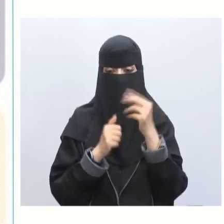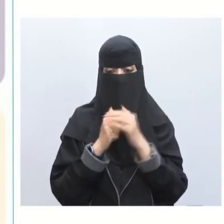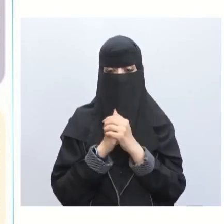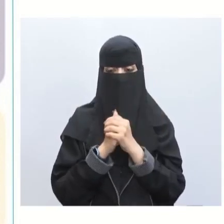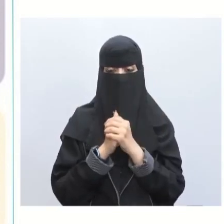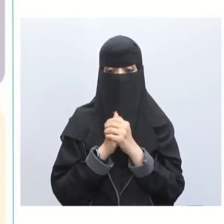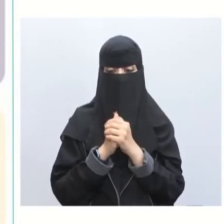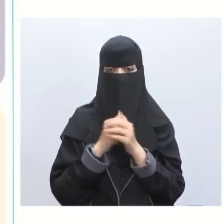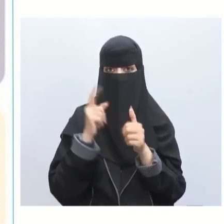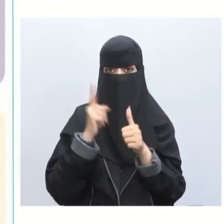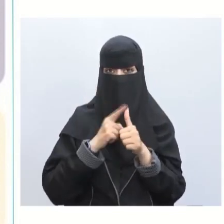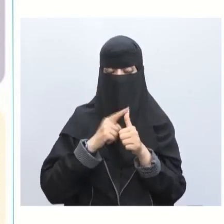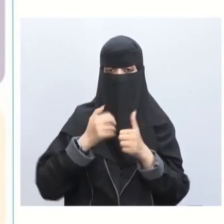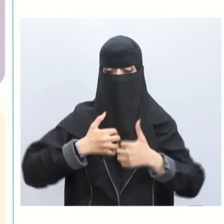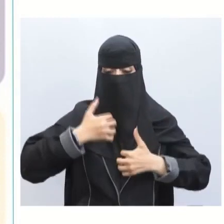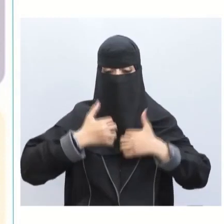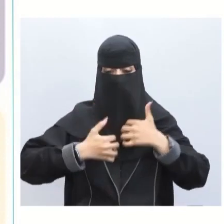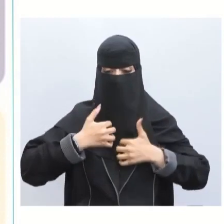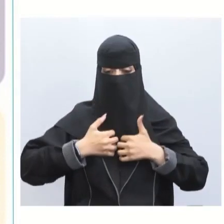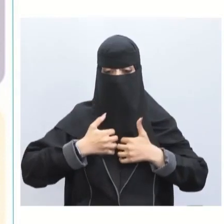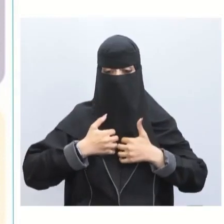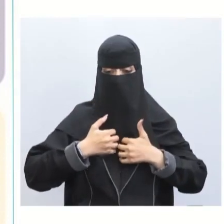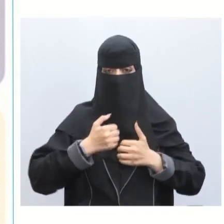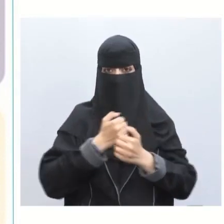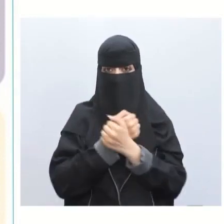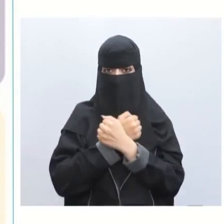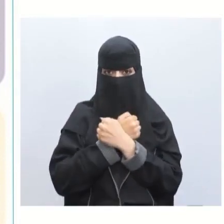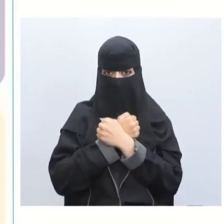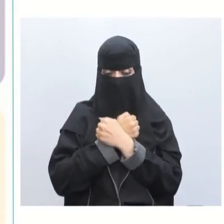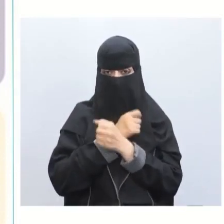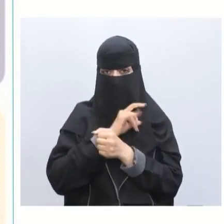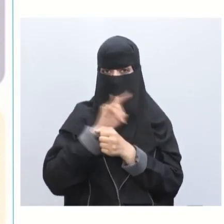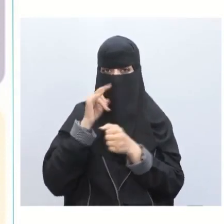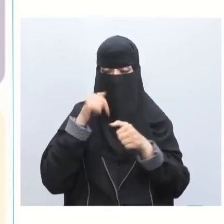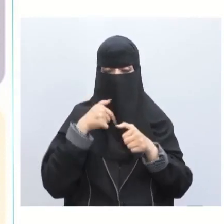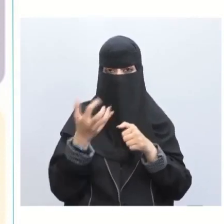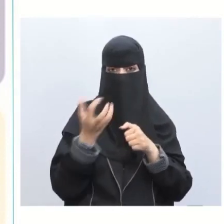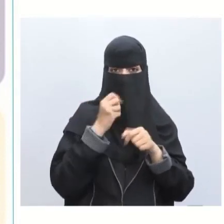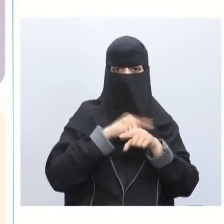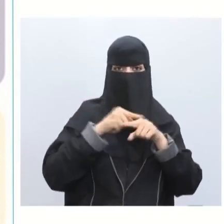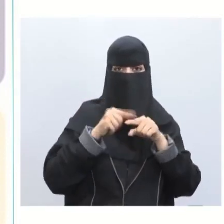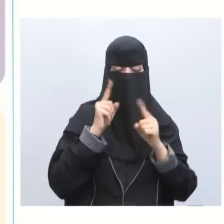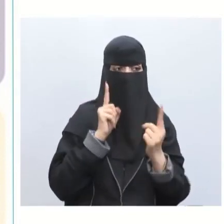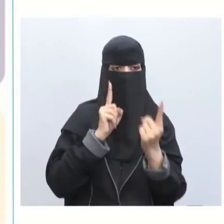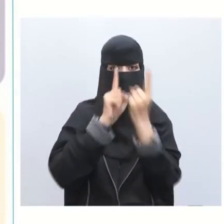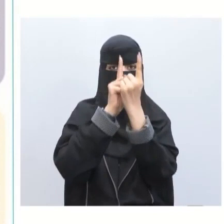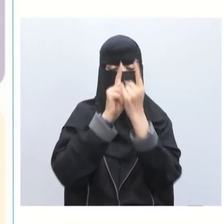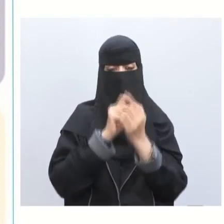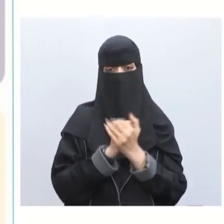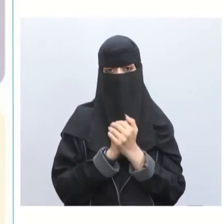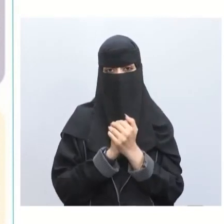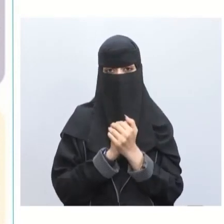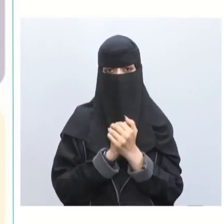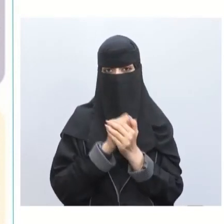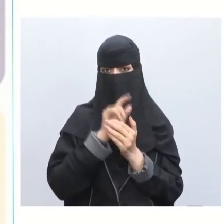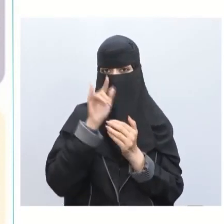ثلاثه واحد الاحساس بالامان وعد عدم الحاجه الى المواجهه